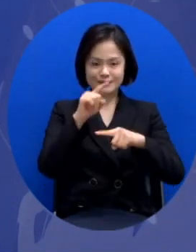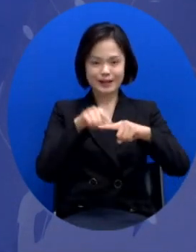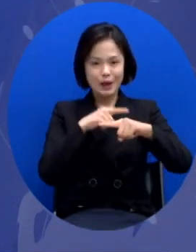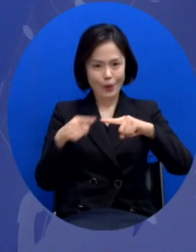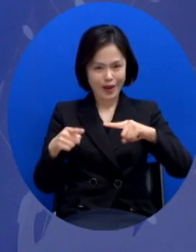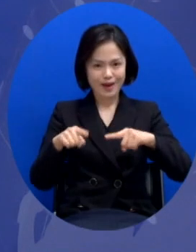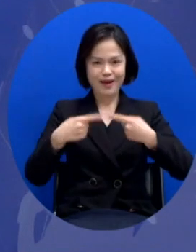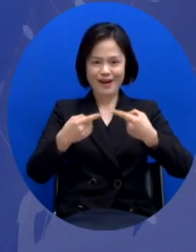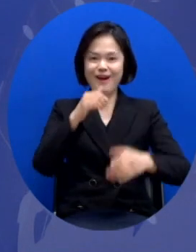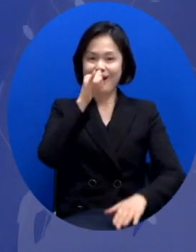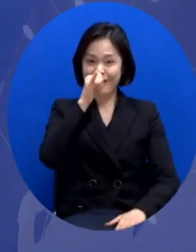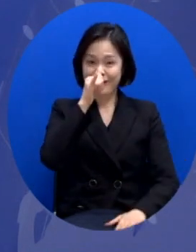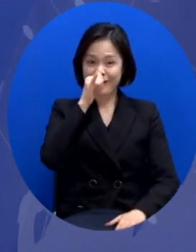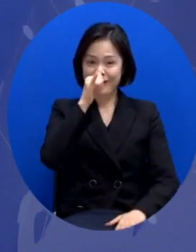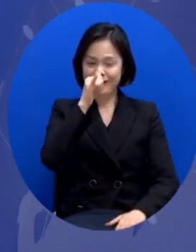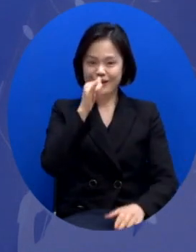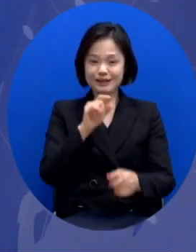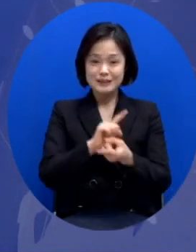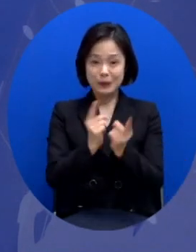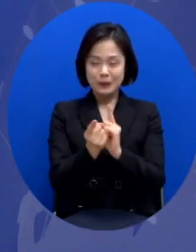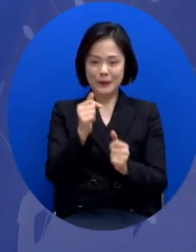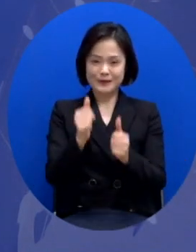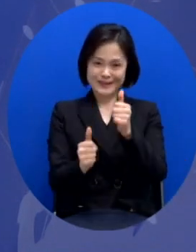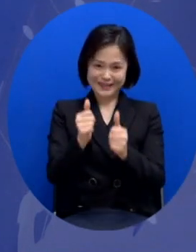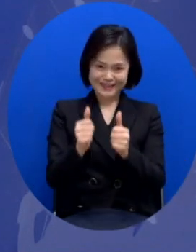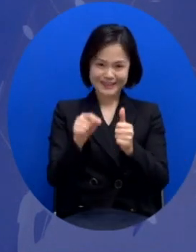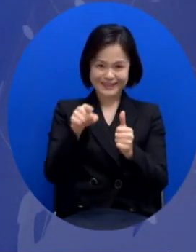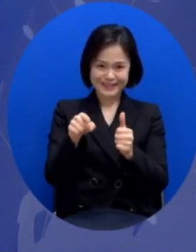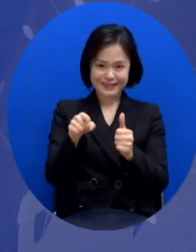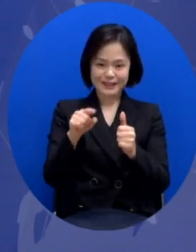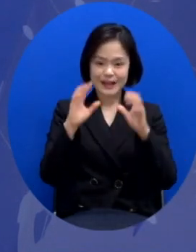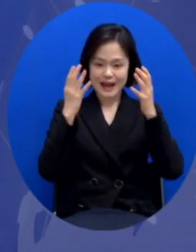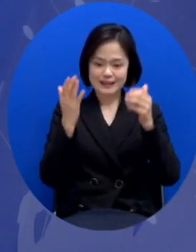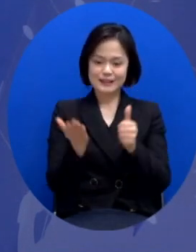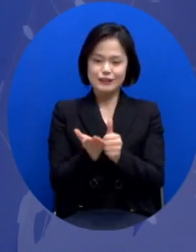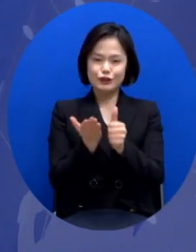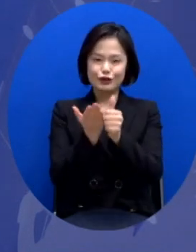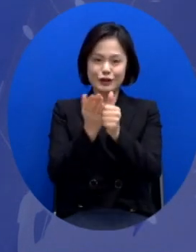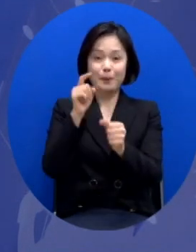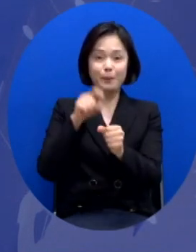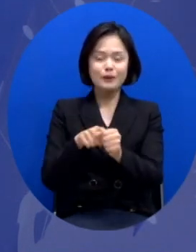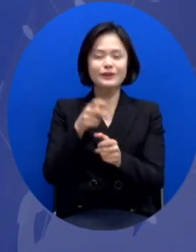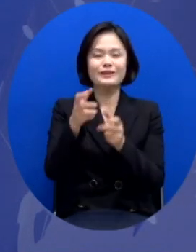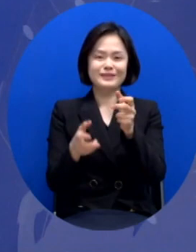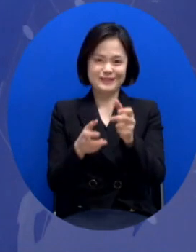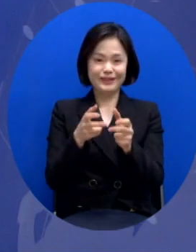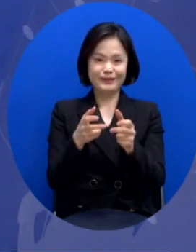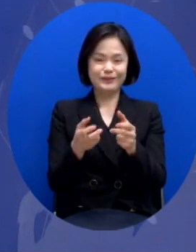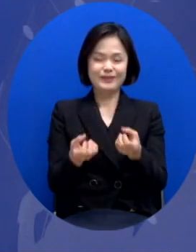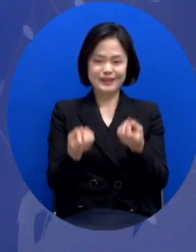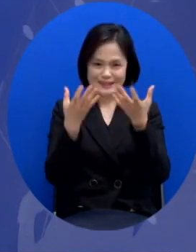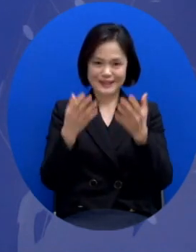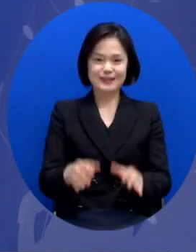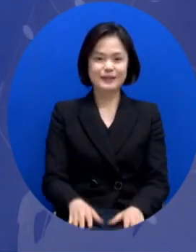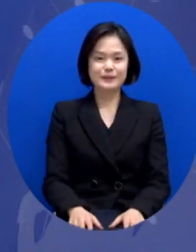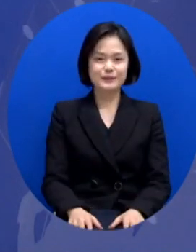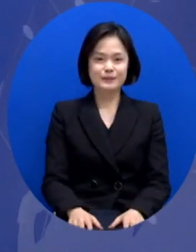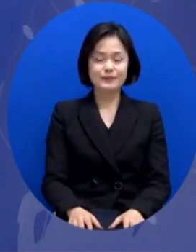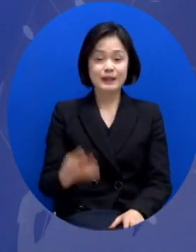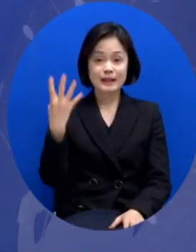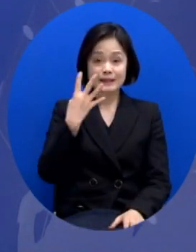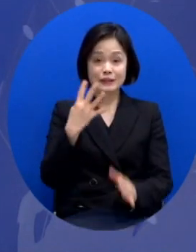부문에서 선의의 경쟁을 펼치는 대표적인 다음세대 사역입니다 아래 매년 4천 명이 넘는 학생들이 한자리에 모여서